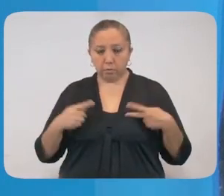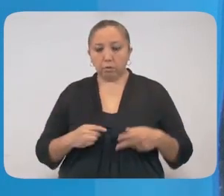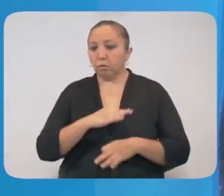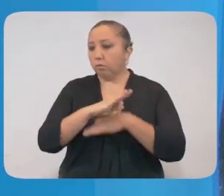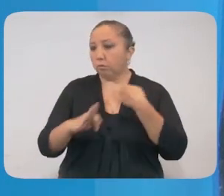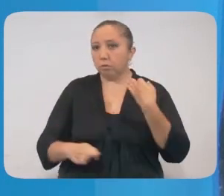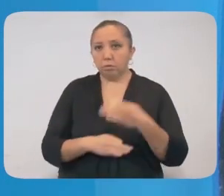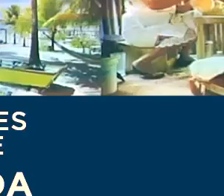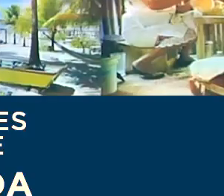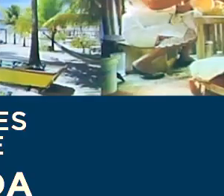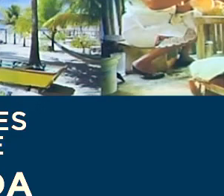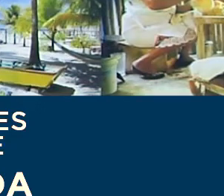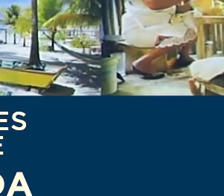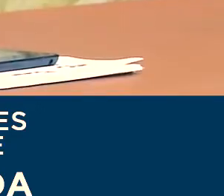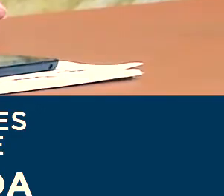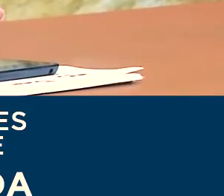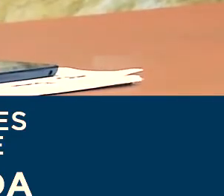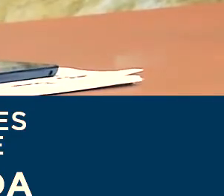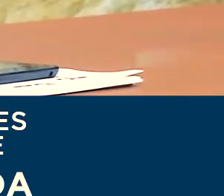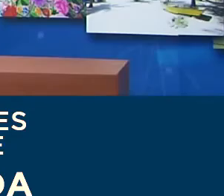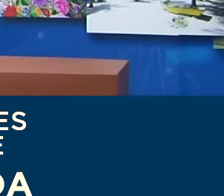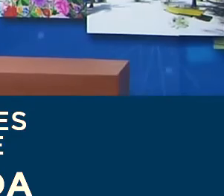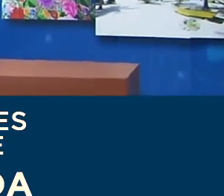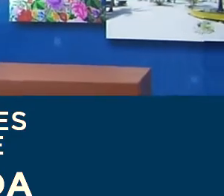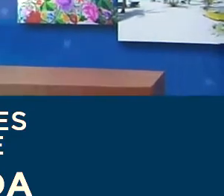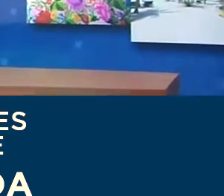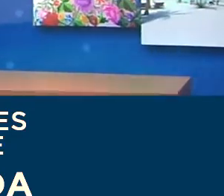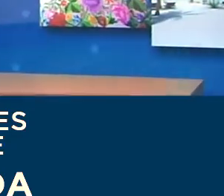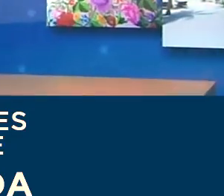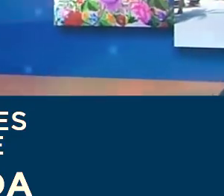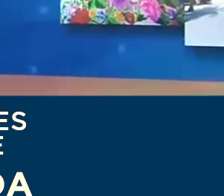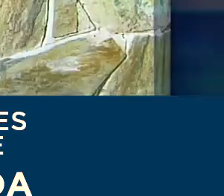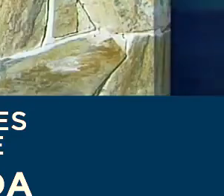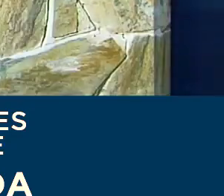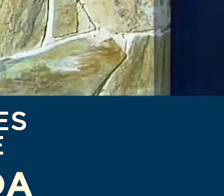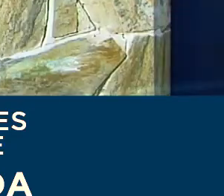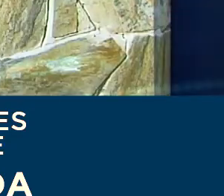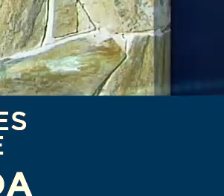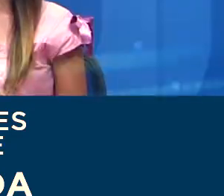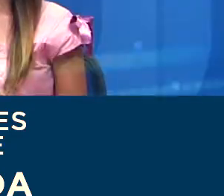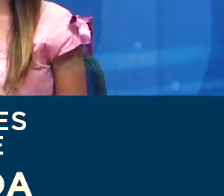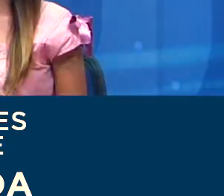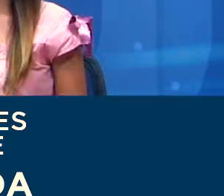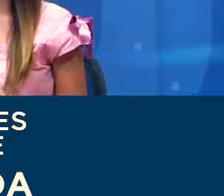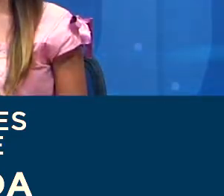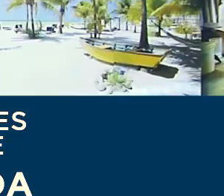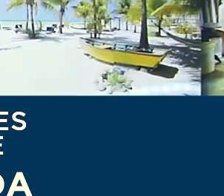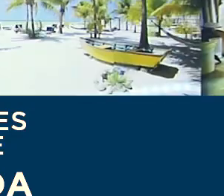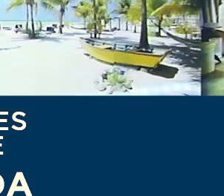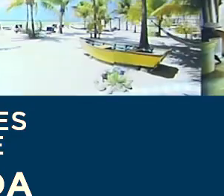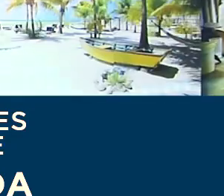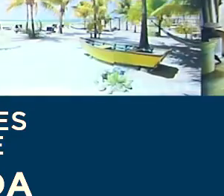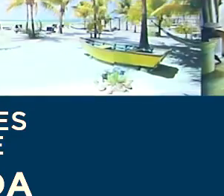pexila tilechikulil gela Tele Yucatán te informa de lunes a viernes 3 de la tarde con Libden Ojeda.